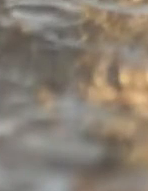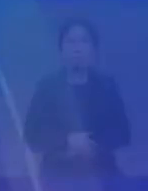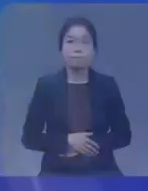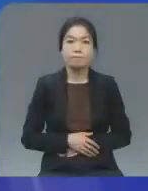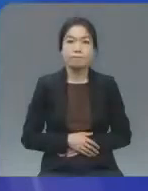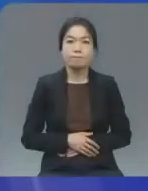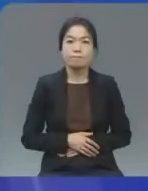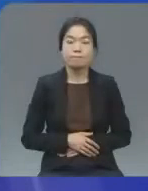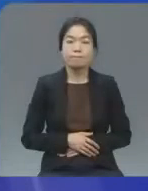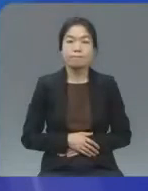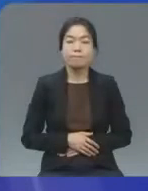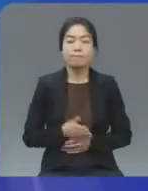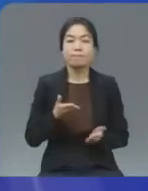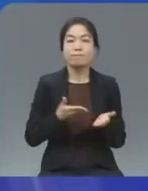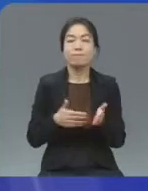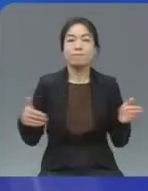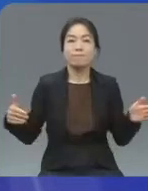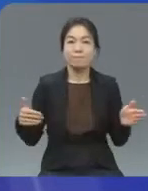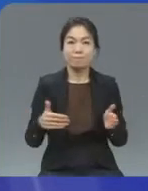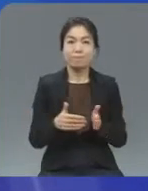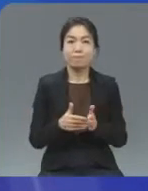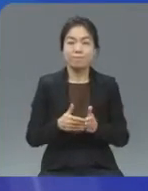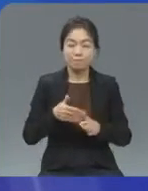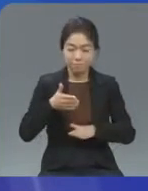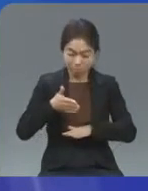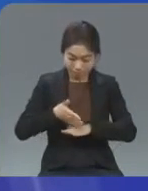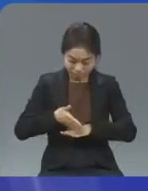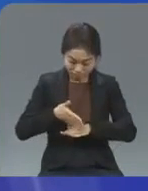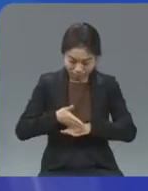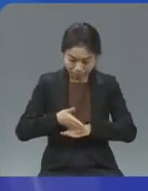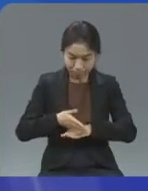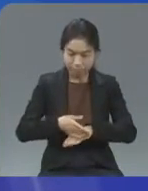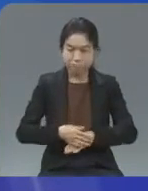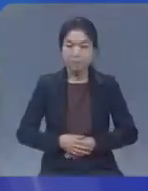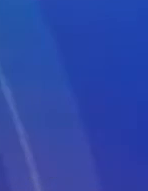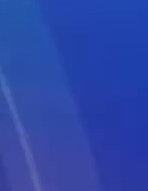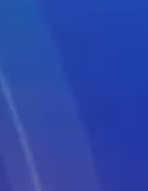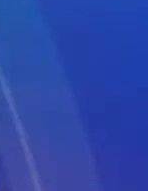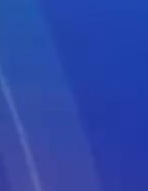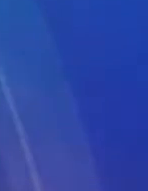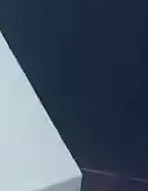뉴스를 마칩니다. 시청해주신 여러분 고맙습니다.